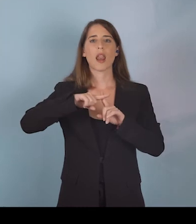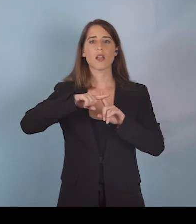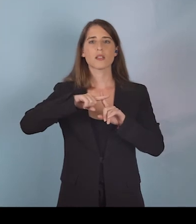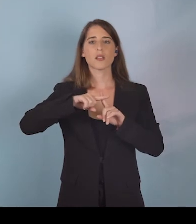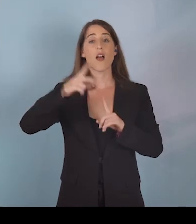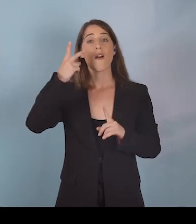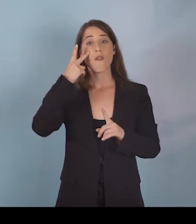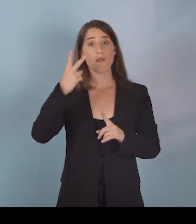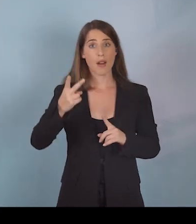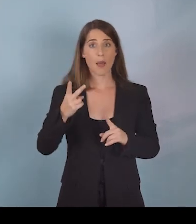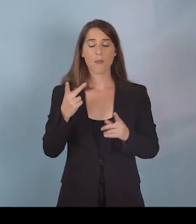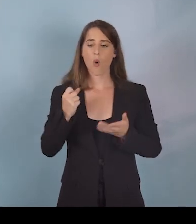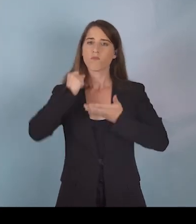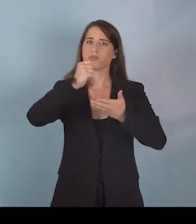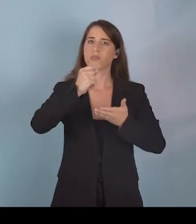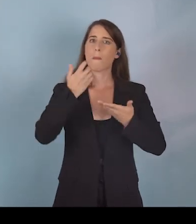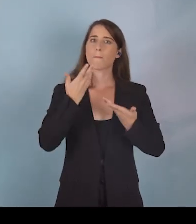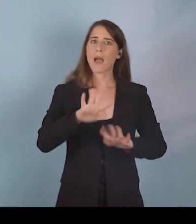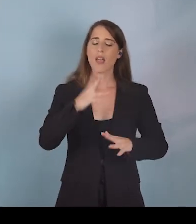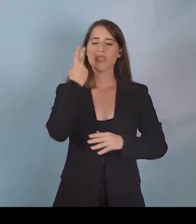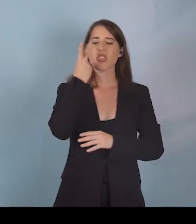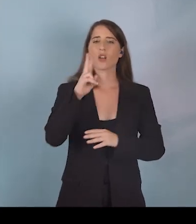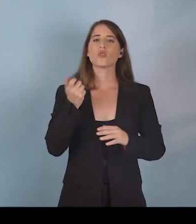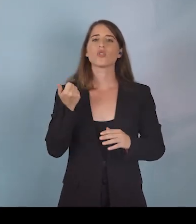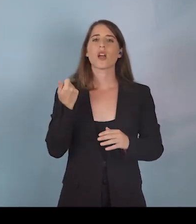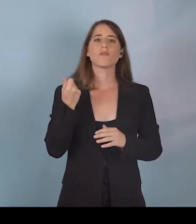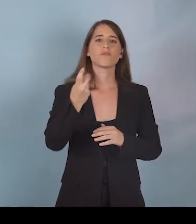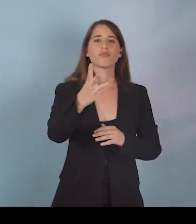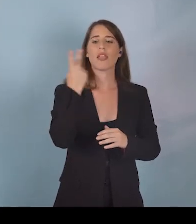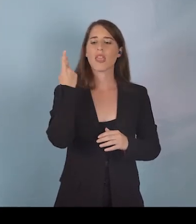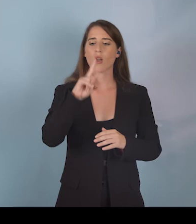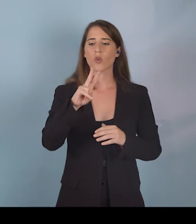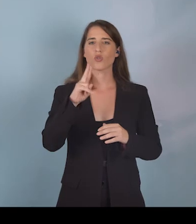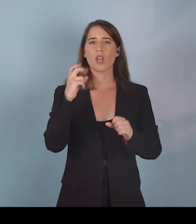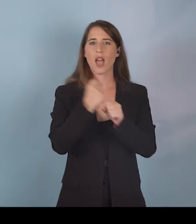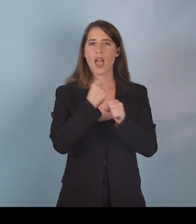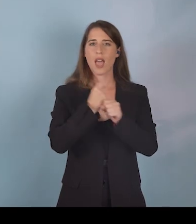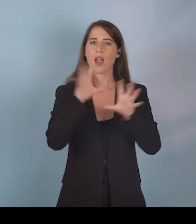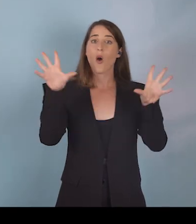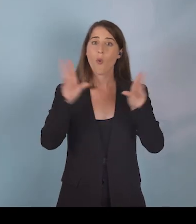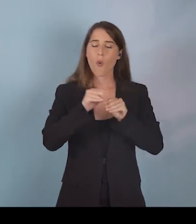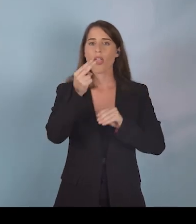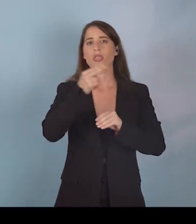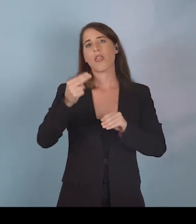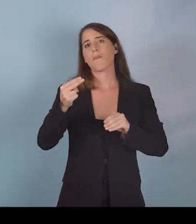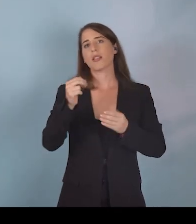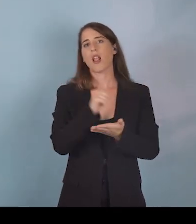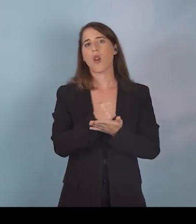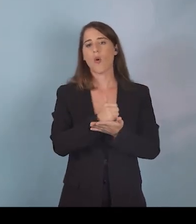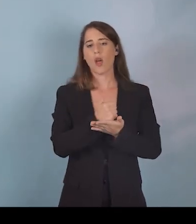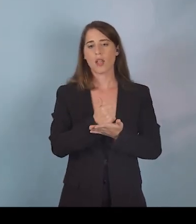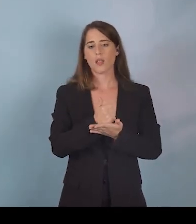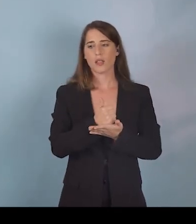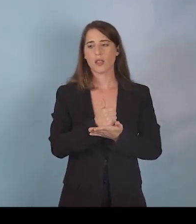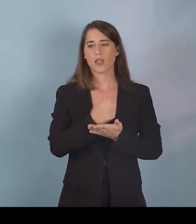όλα αυτά όμως υπάρχει το πρόγραμμα Erasmus Plus, το οποίο από ό,τι βλέπω έχει χρηματοδοτήσει περίπου τα